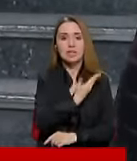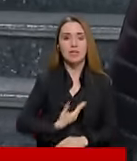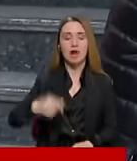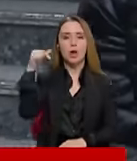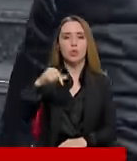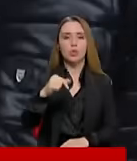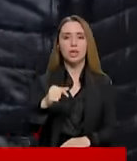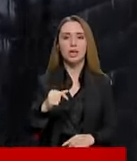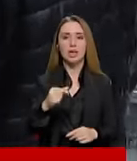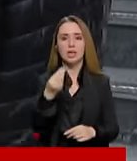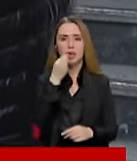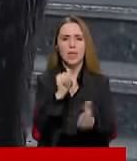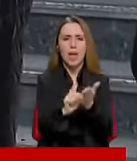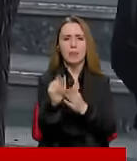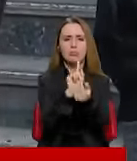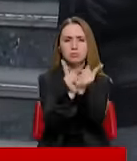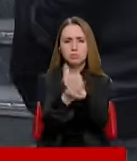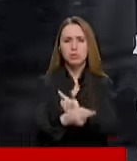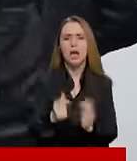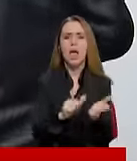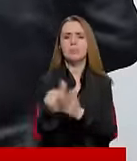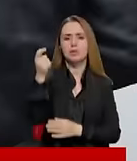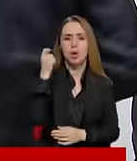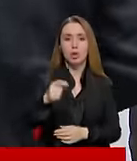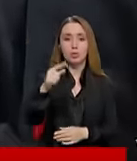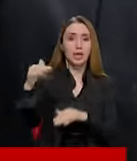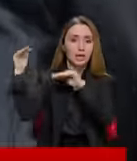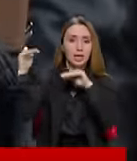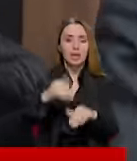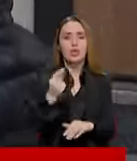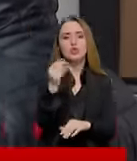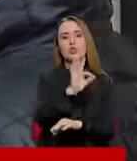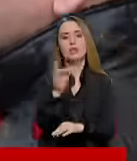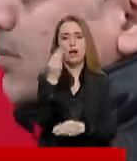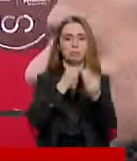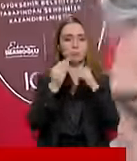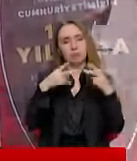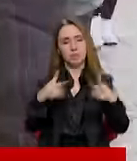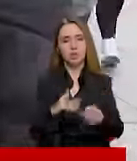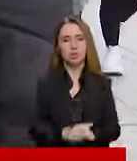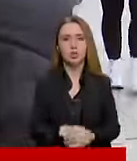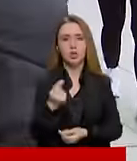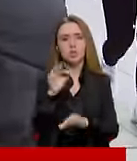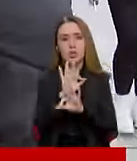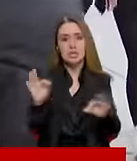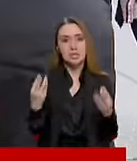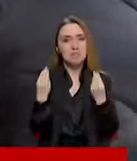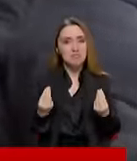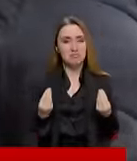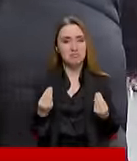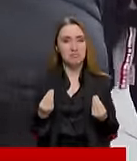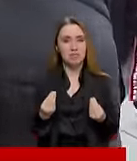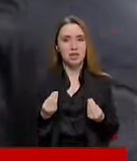buradaki menünün tamamını karşıladı ve buraya gelenler ücretsiz yemek yiyecekler ücretsiz Ha iyi